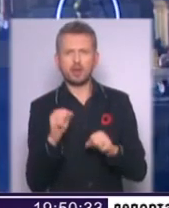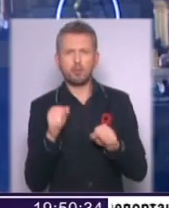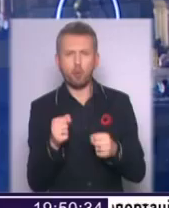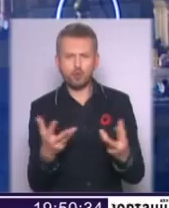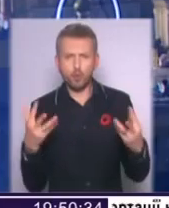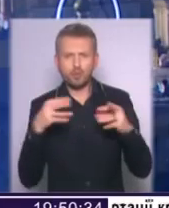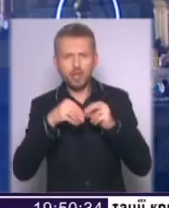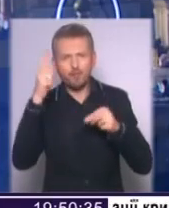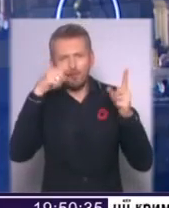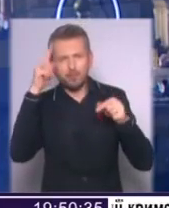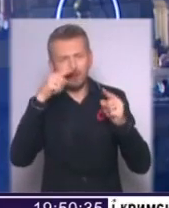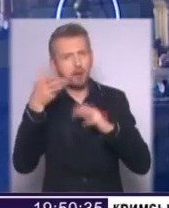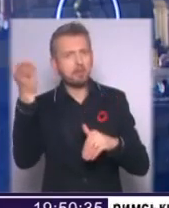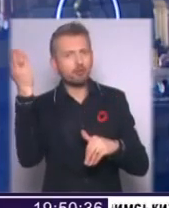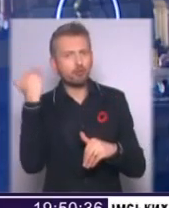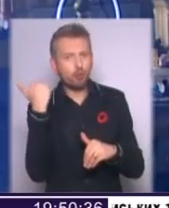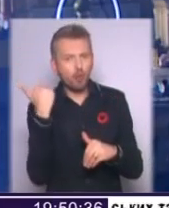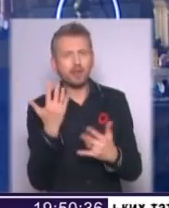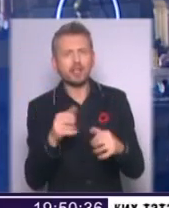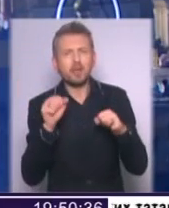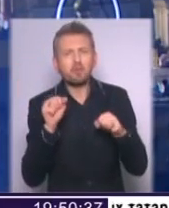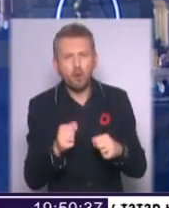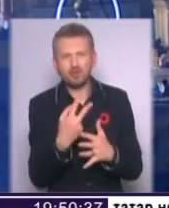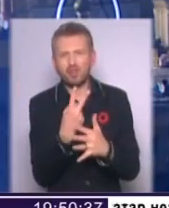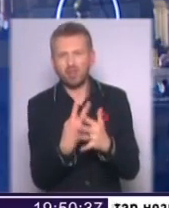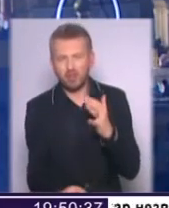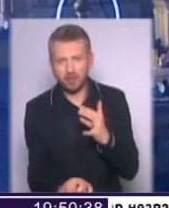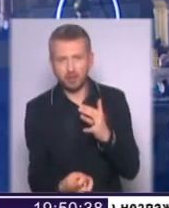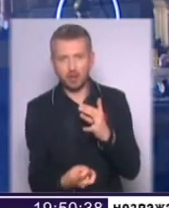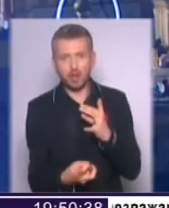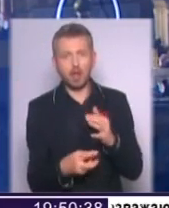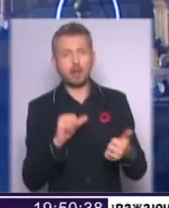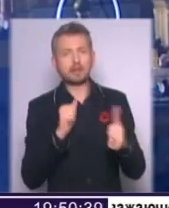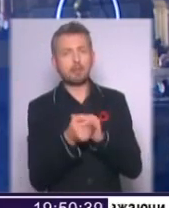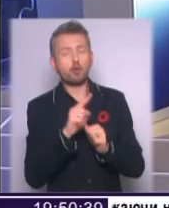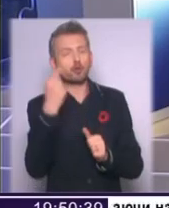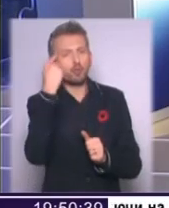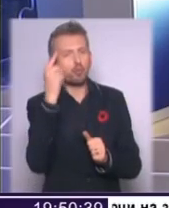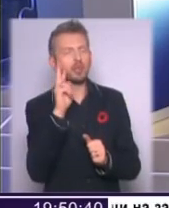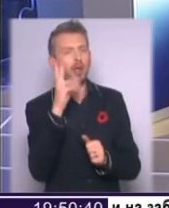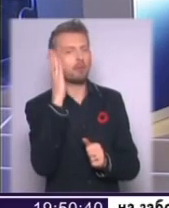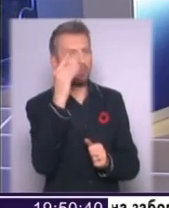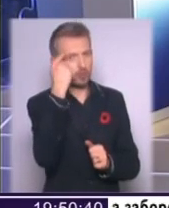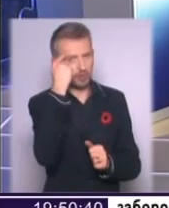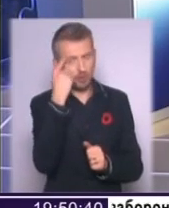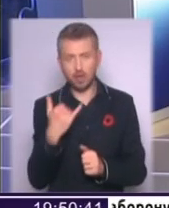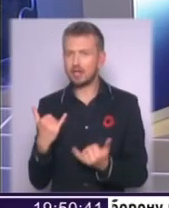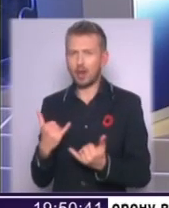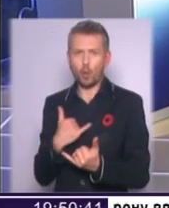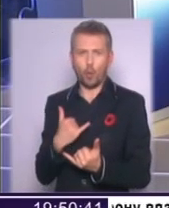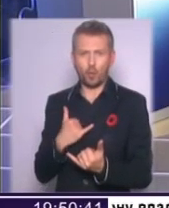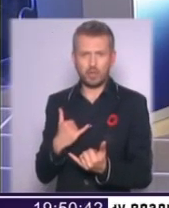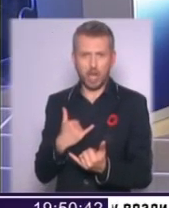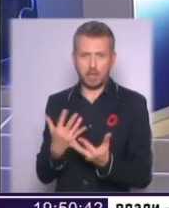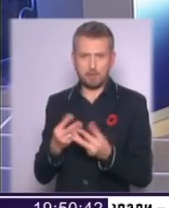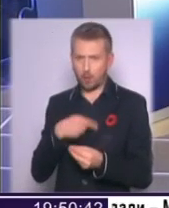в міфах минулого, замість того, щоб думати, а як забезпечити Андрій, соціальне забезпечення цим офіцерам? Зараз у нас така непроста, м'яко